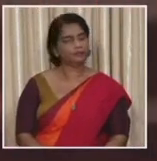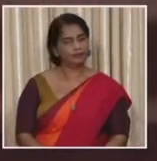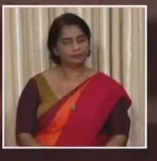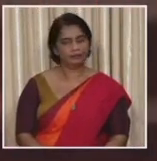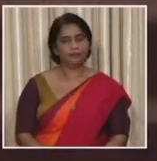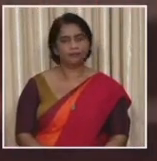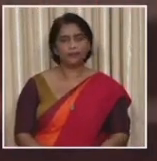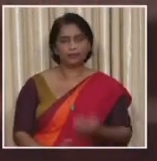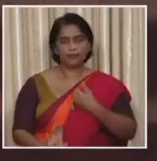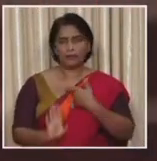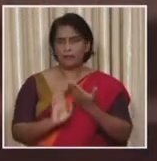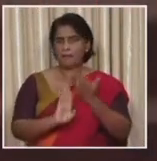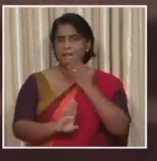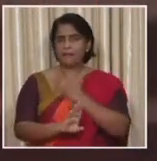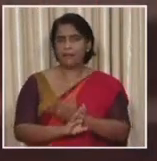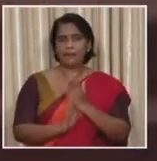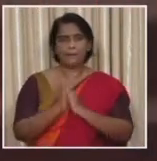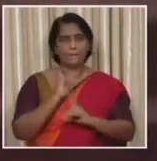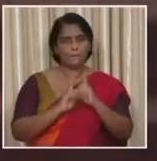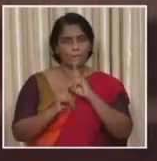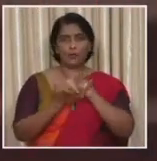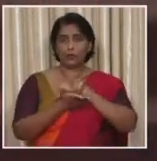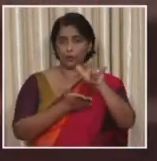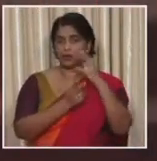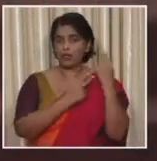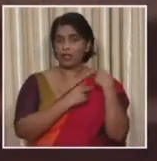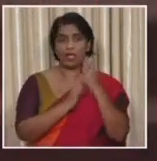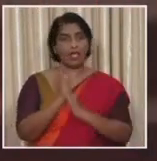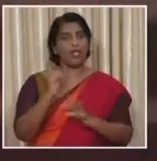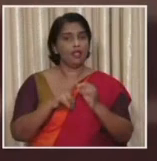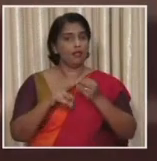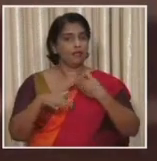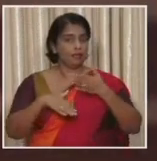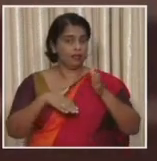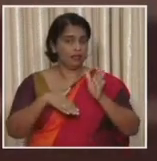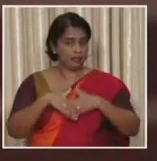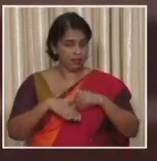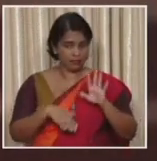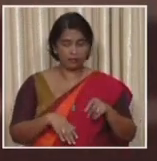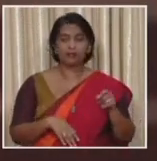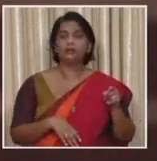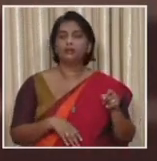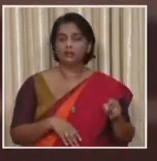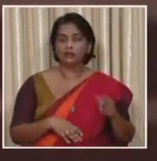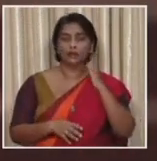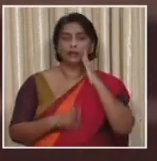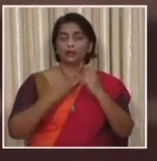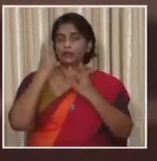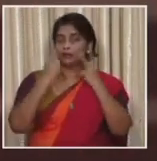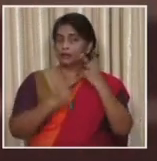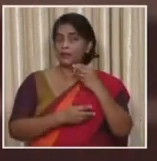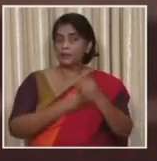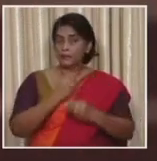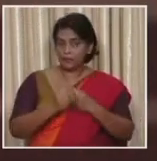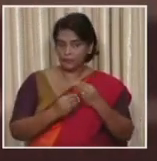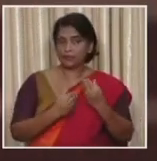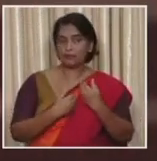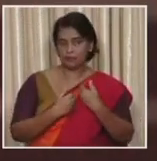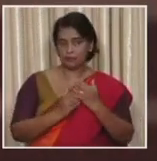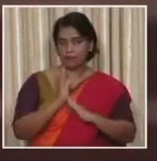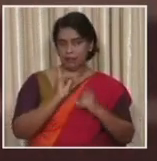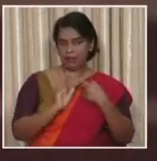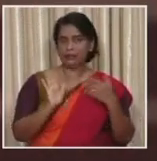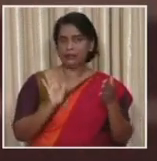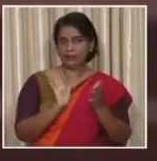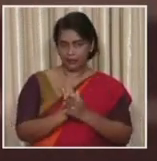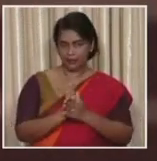මම මීට පෙර මේ අමාත්‍යාංශයේ ගුවන්තොටුපළ බාර අමාත්‍යවරයා හැටියට කටයුතු කරද්දී සංචාරක ව්‍යාපාරයේ මගේ අමාත්‍යාංශය අතට